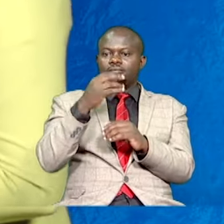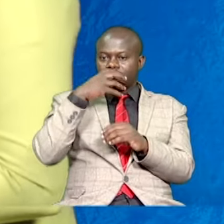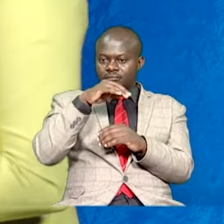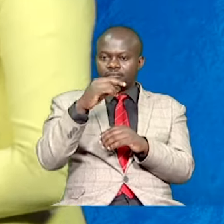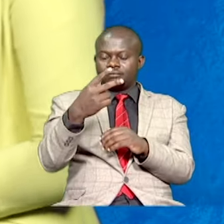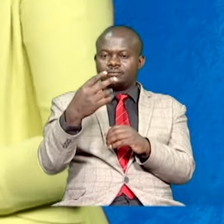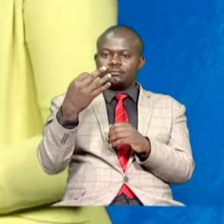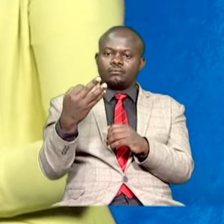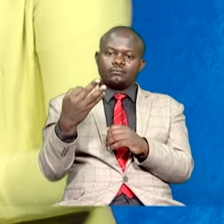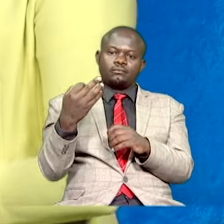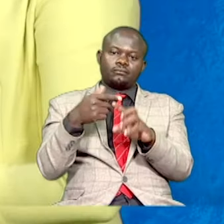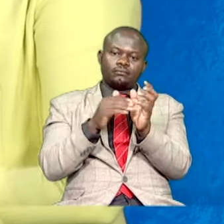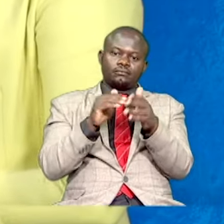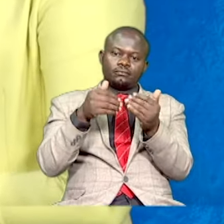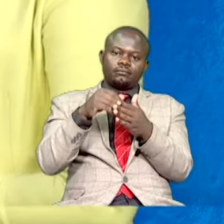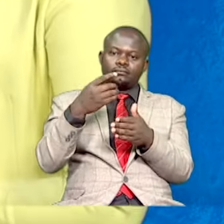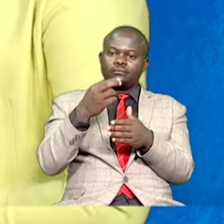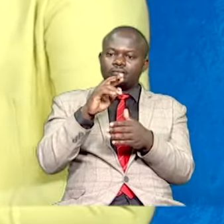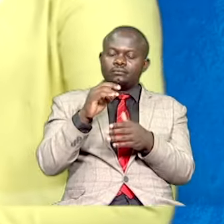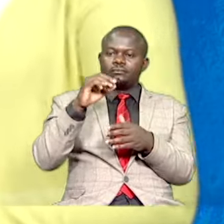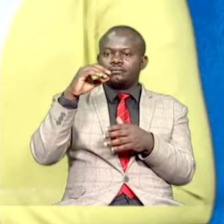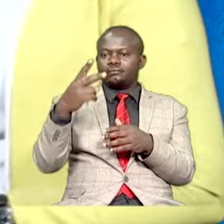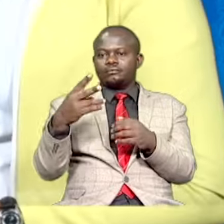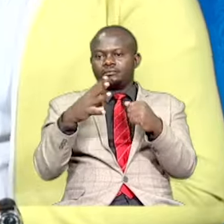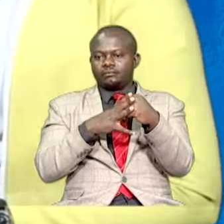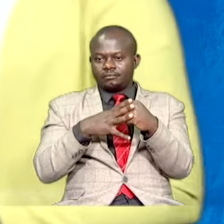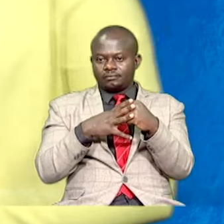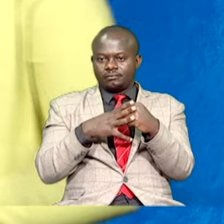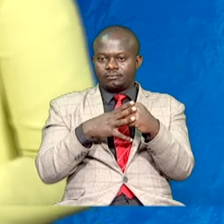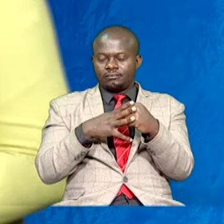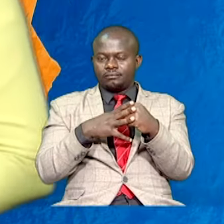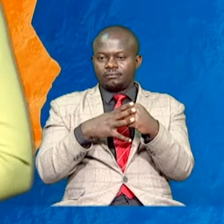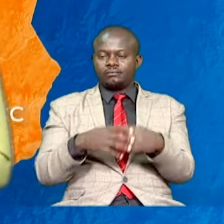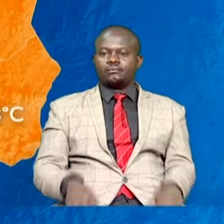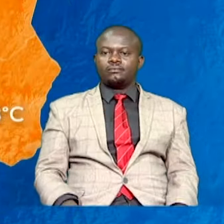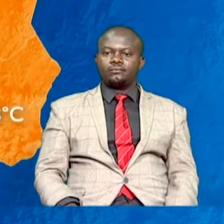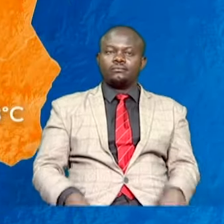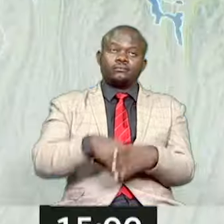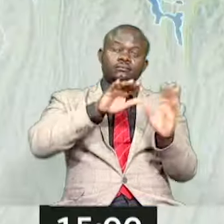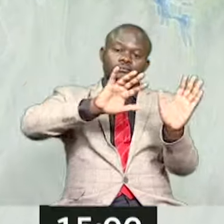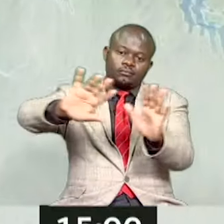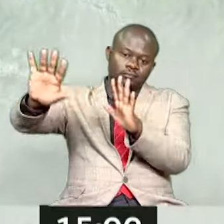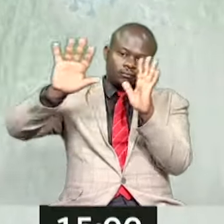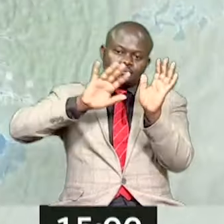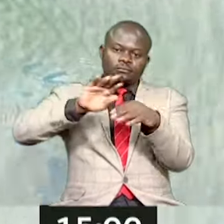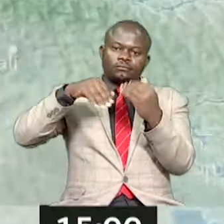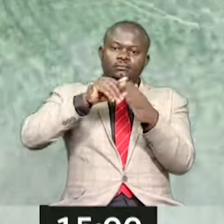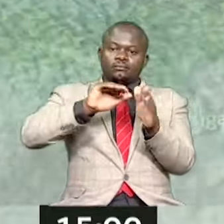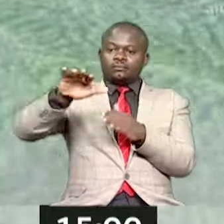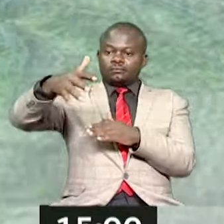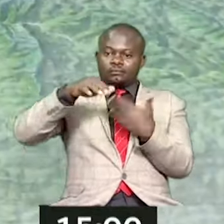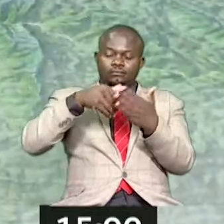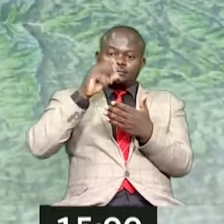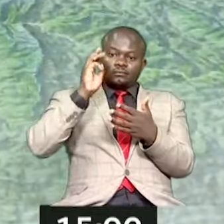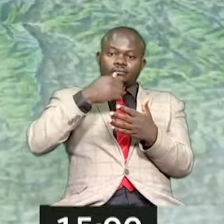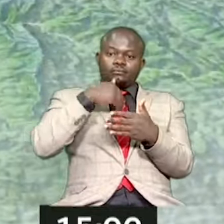23 ndetse na degree Celsius 29. Umuyaga uteganijwe n'umuyaga uringani